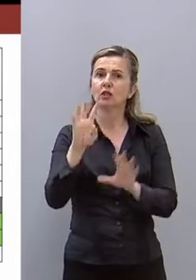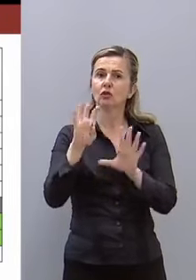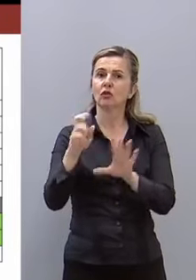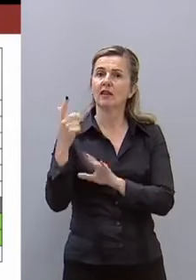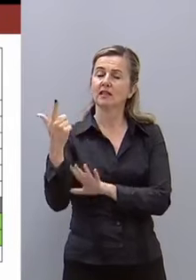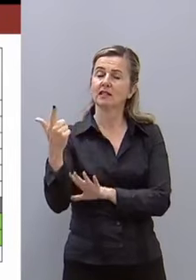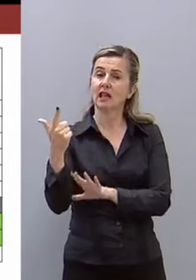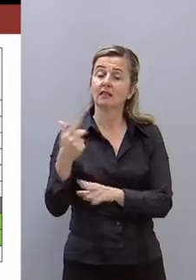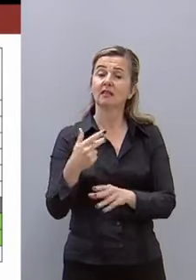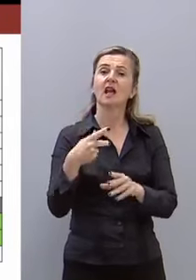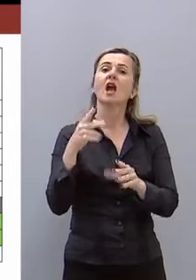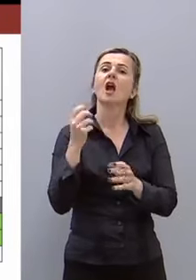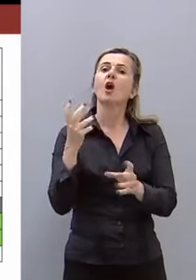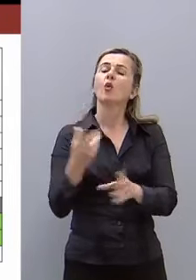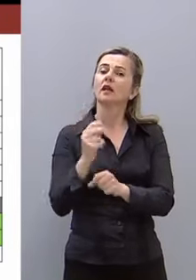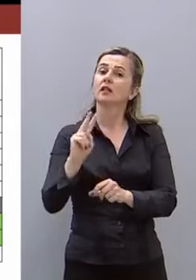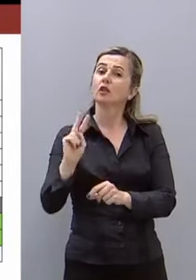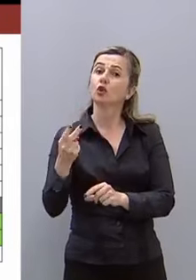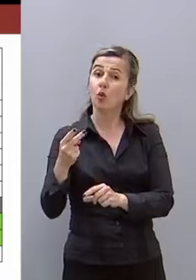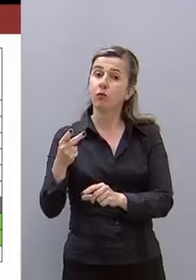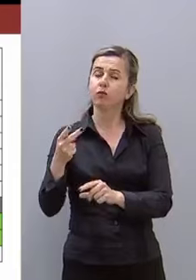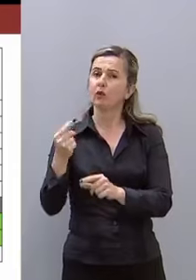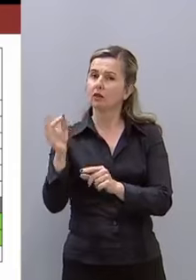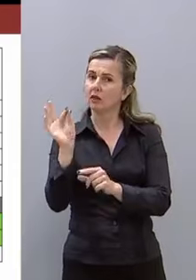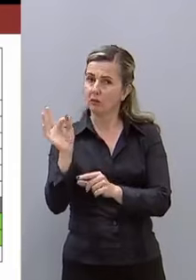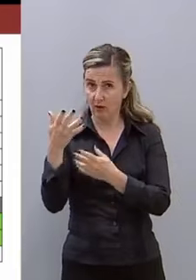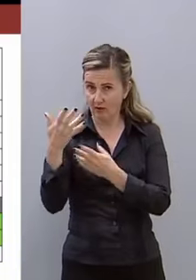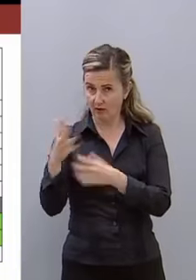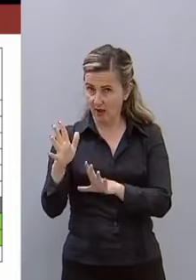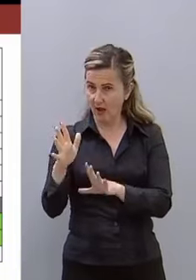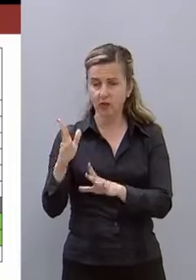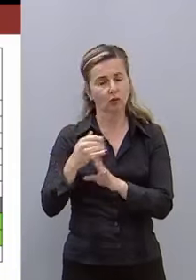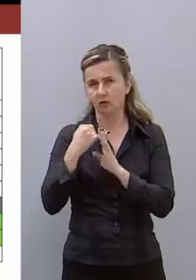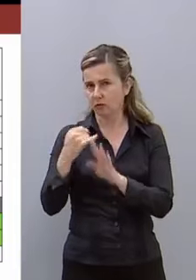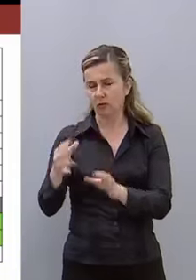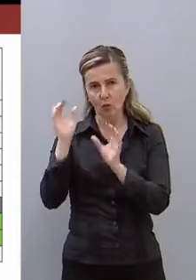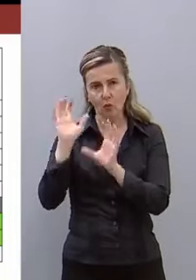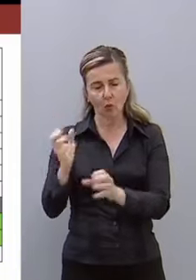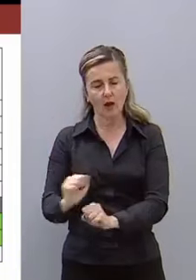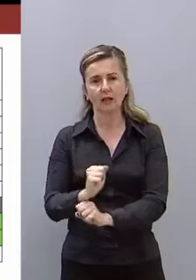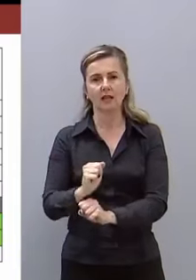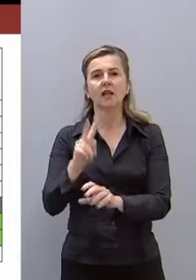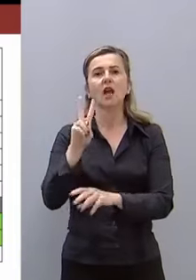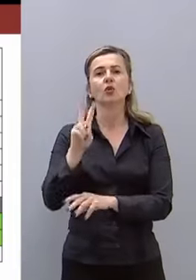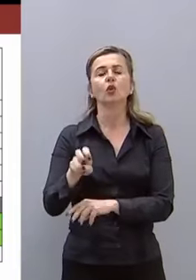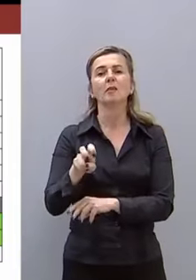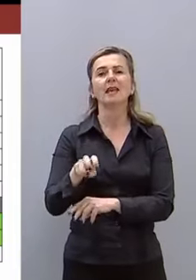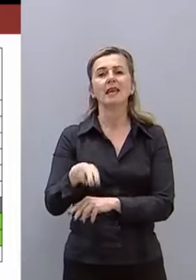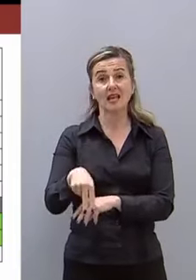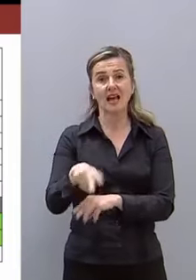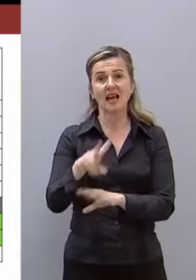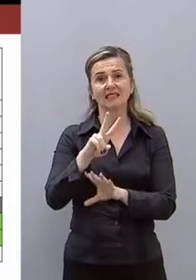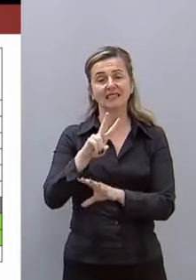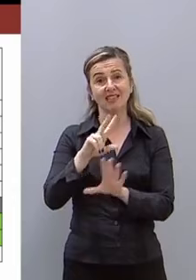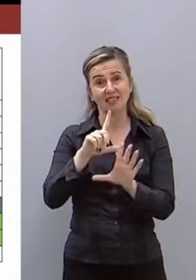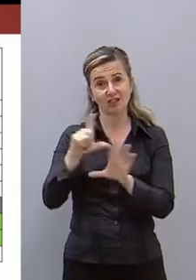guariti con doppio tampone negativo quindi considerati definitivamente guariti sono 2.779